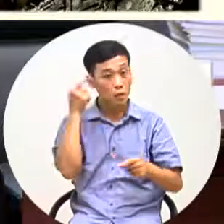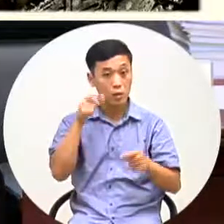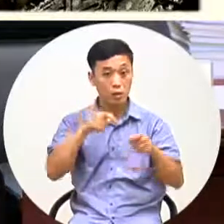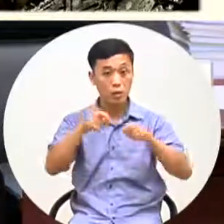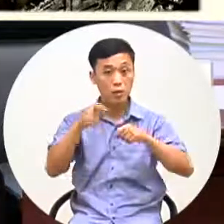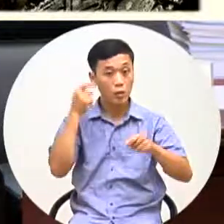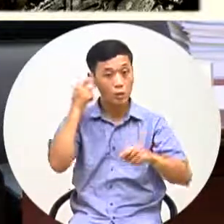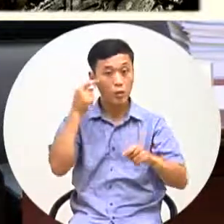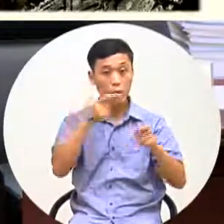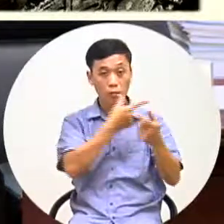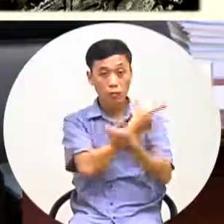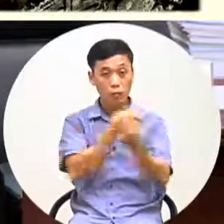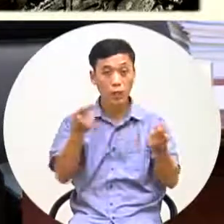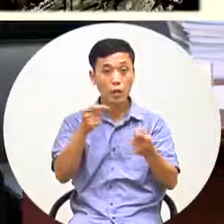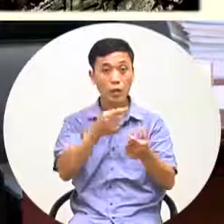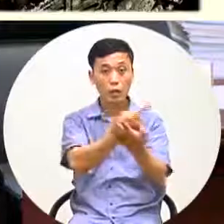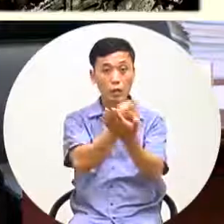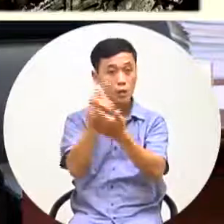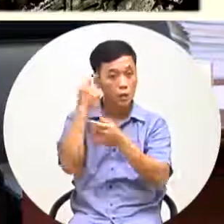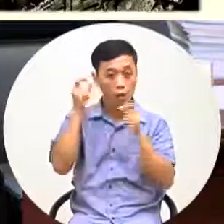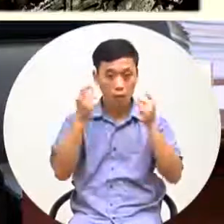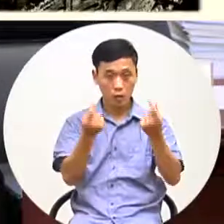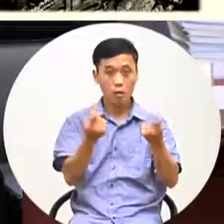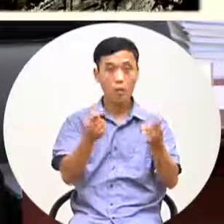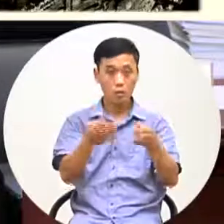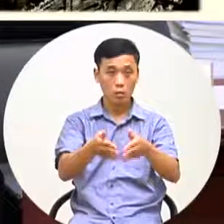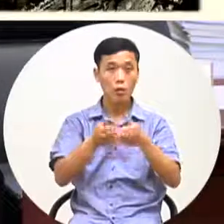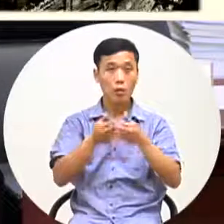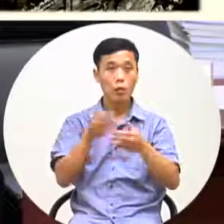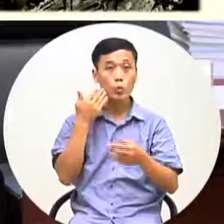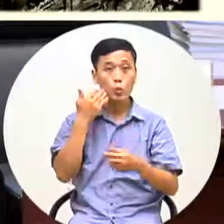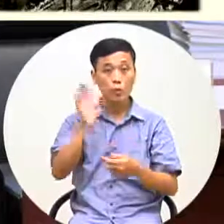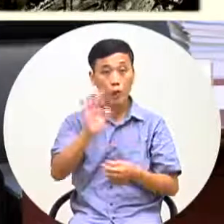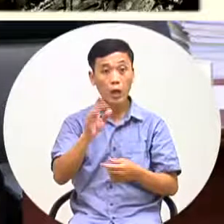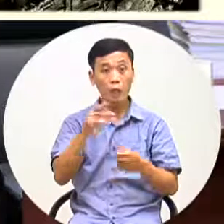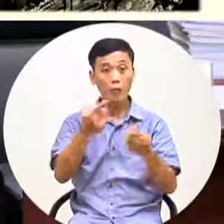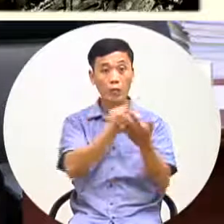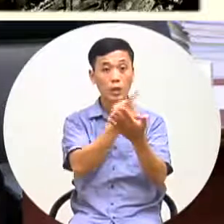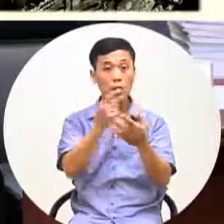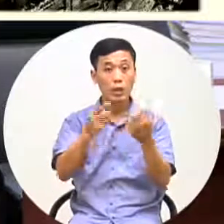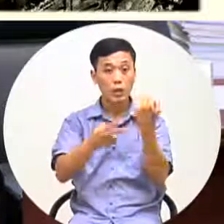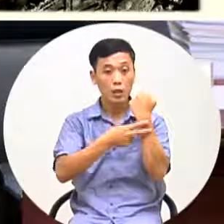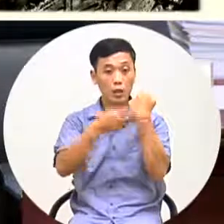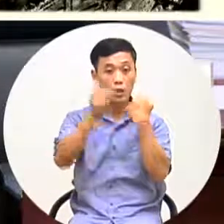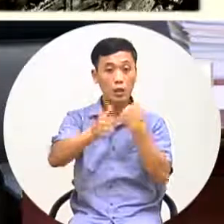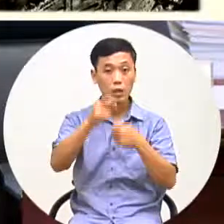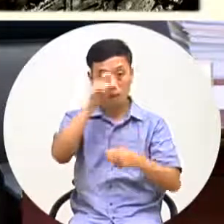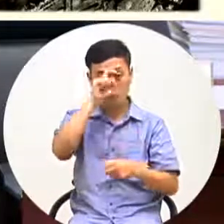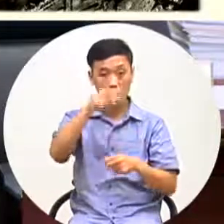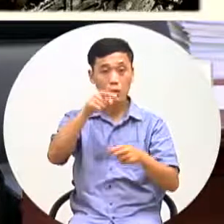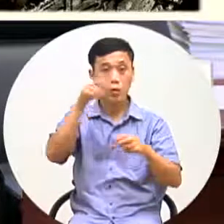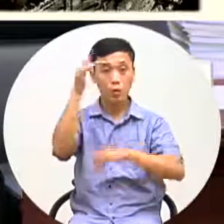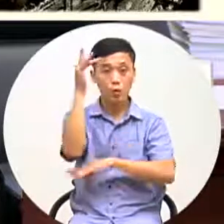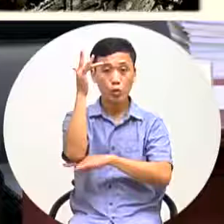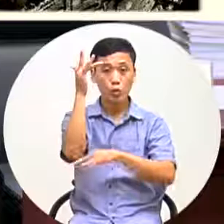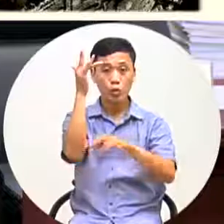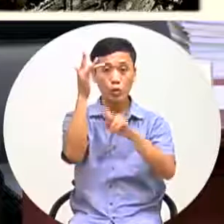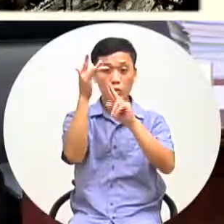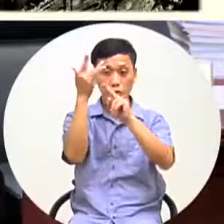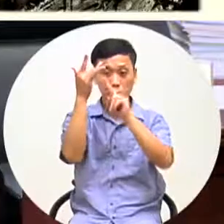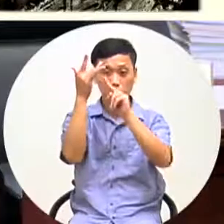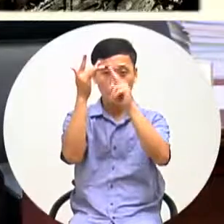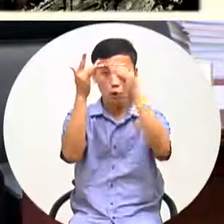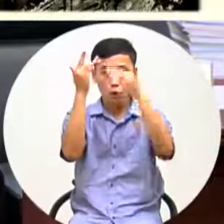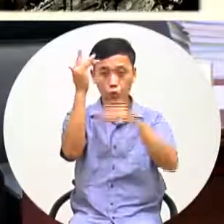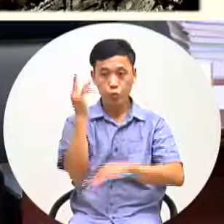长永远都在要求，就说要降低高度，所有人都在要求我们一定要把树叶剪到多少，因为现在的修剪费用非常的